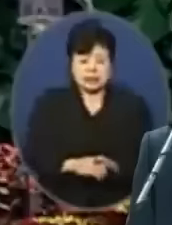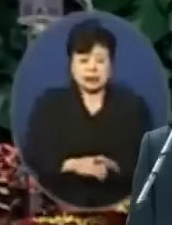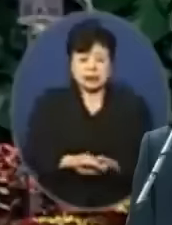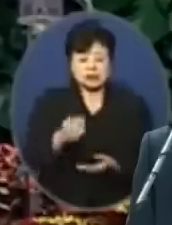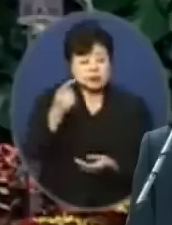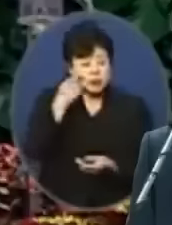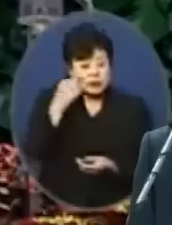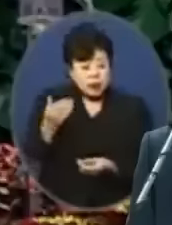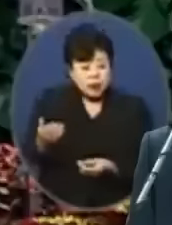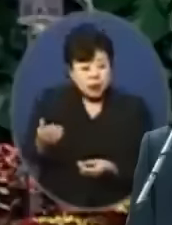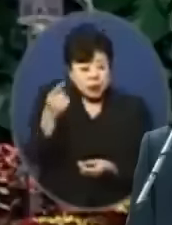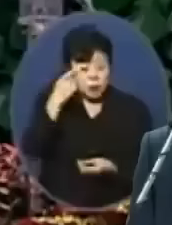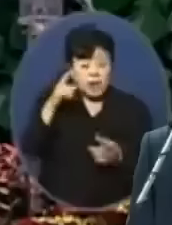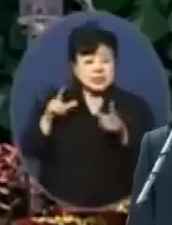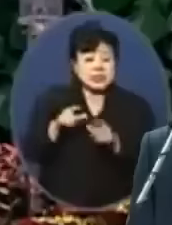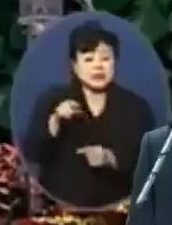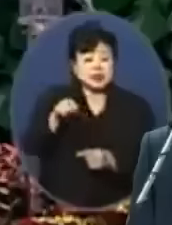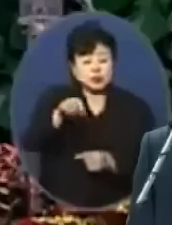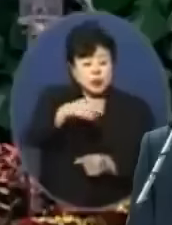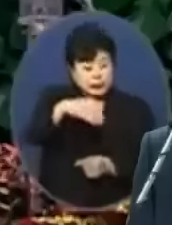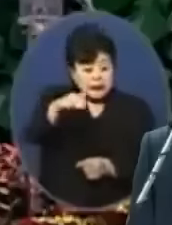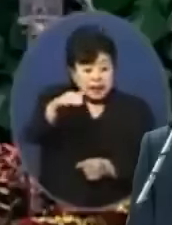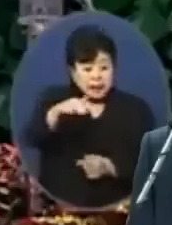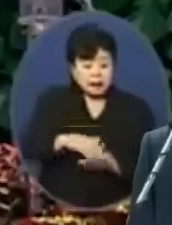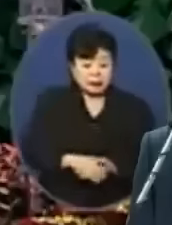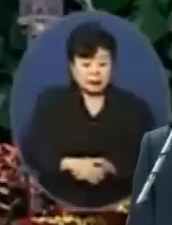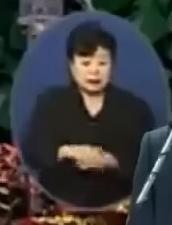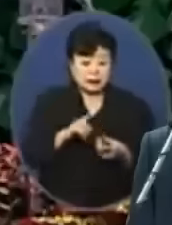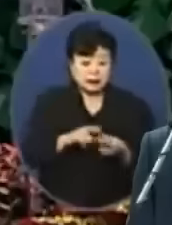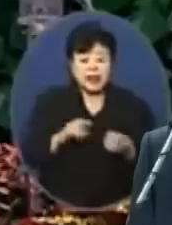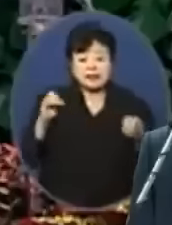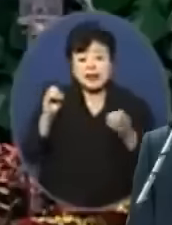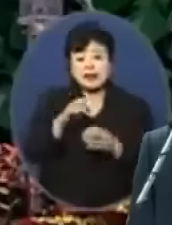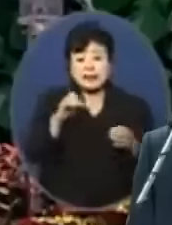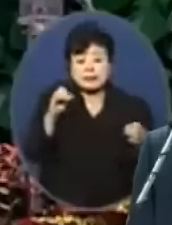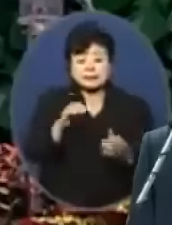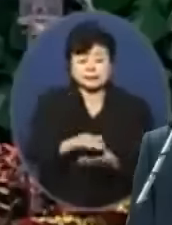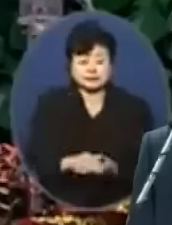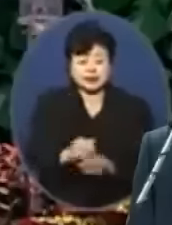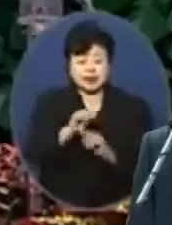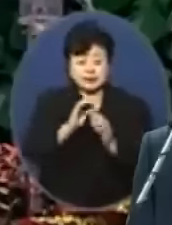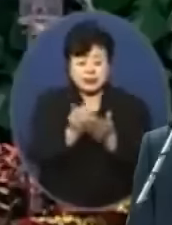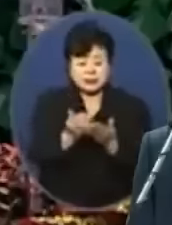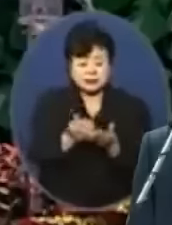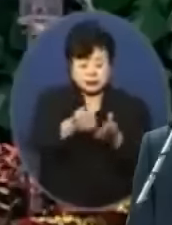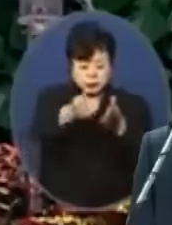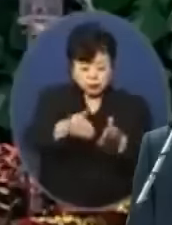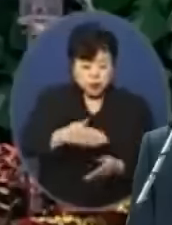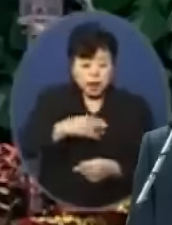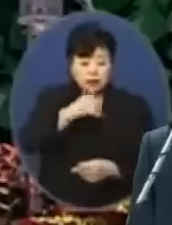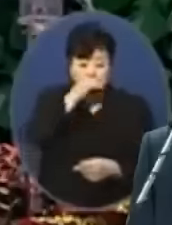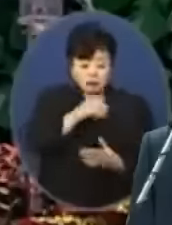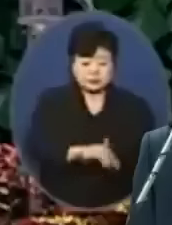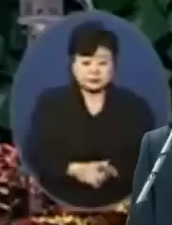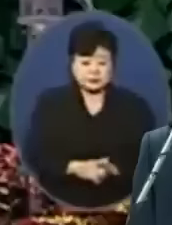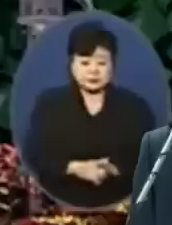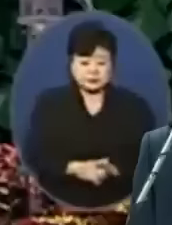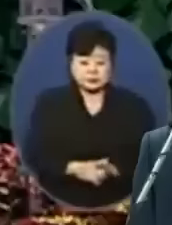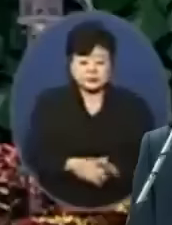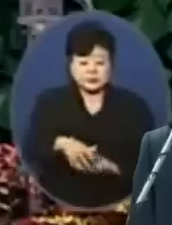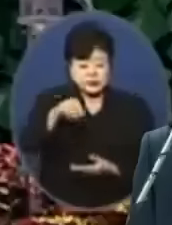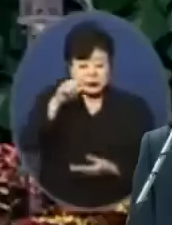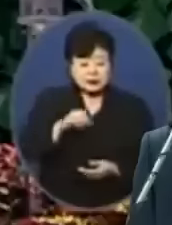와서 왜 삶이 어디로 가는가? 거기에 대한 대답은 성경을 통해서 알 수가 있는 것입니다. 창세기